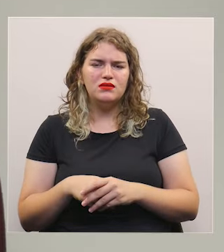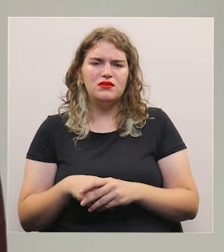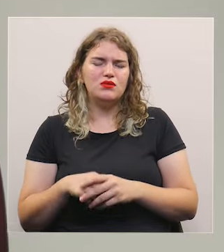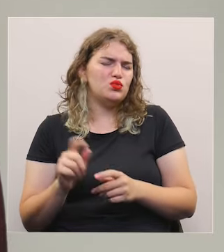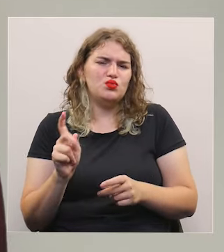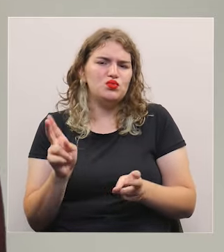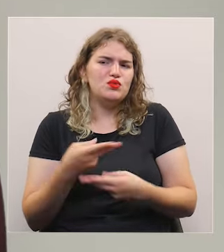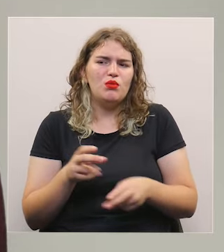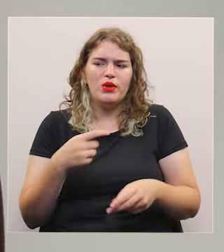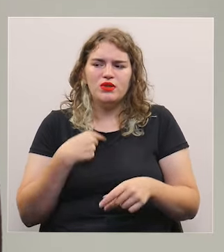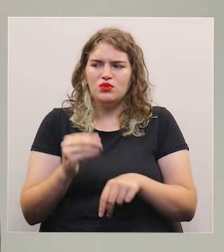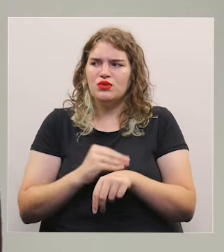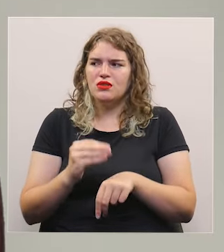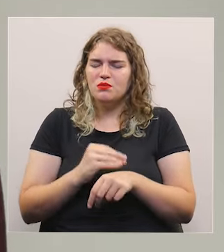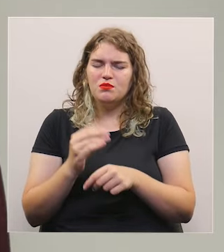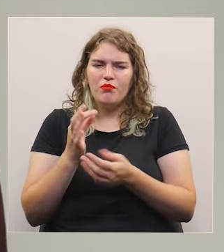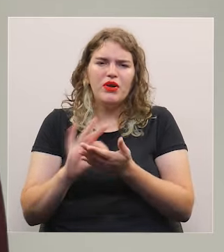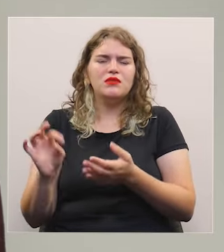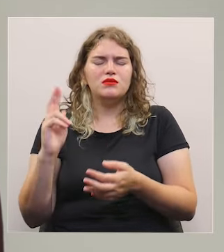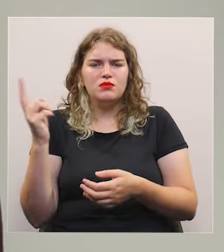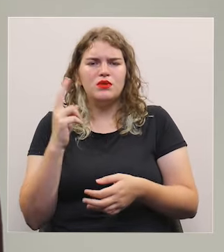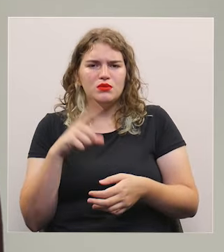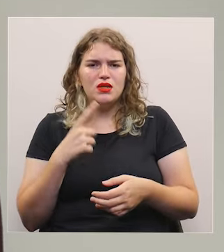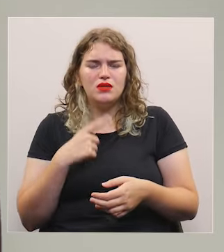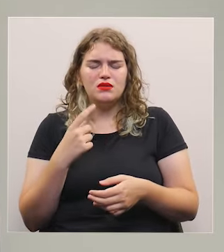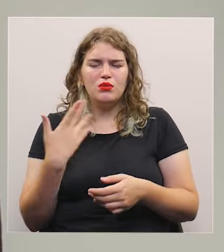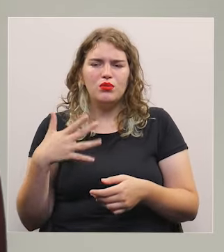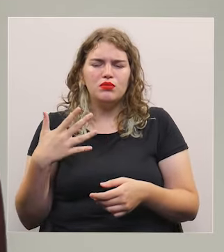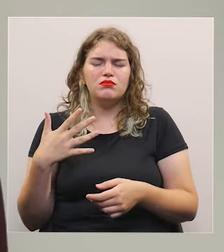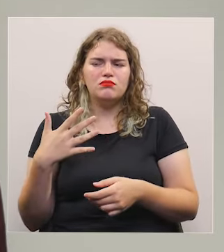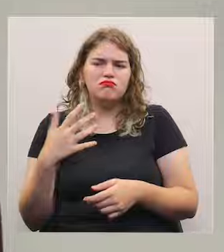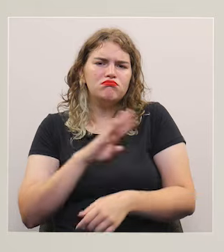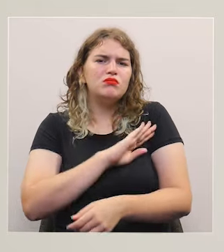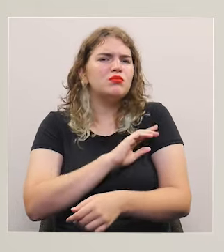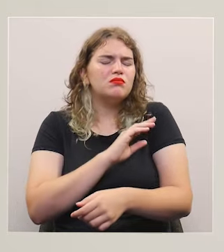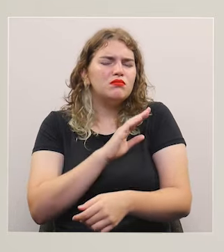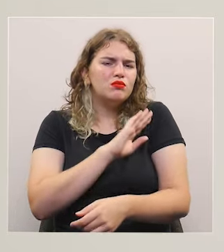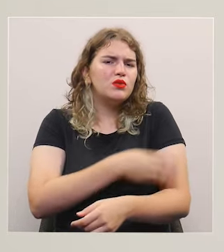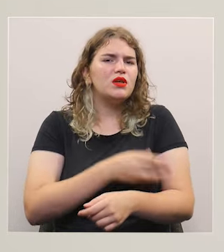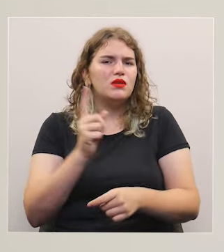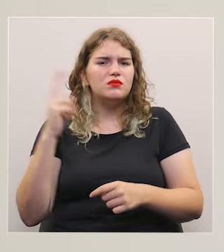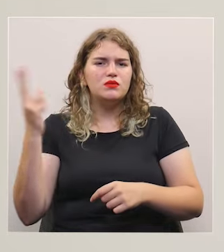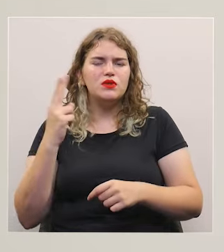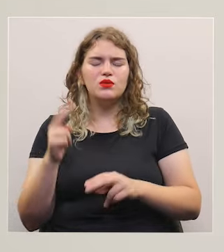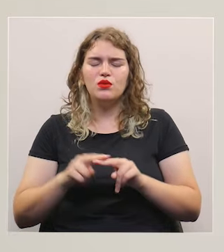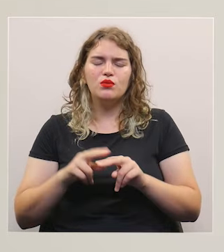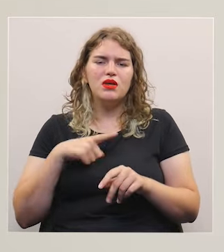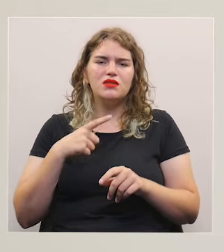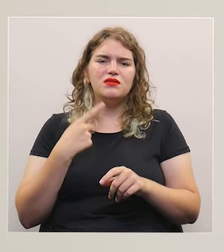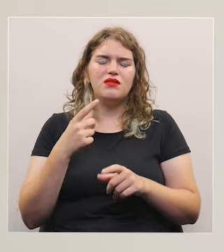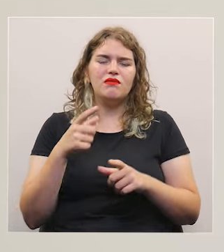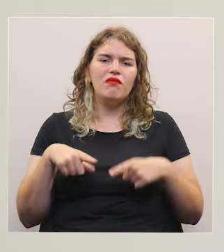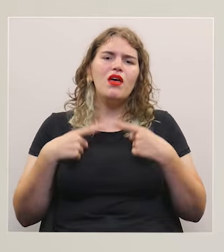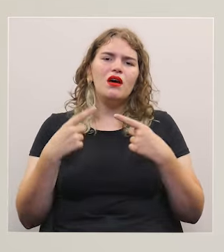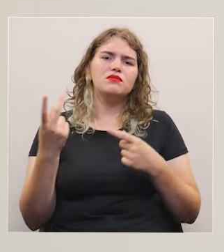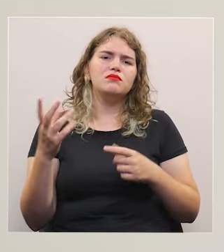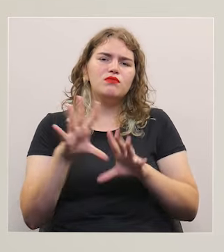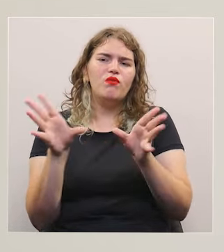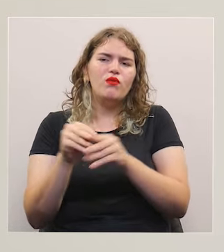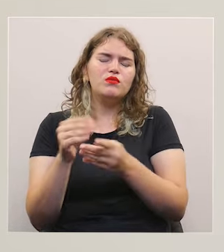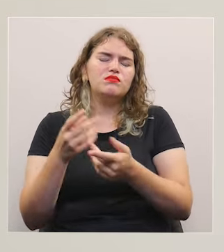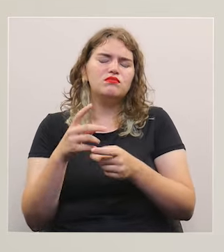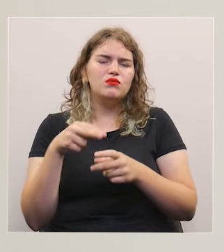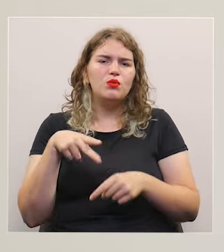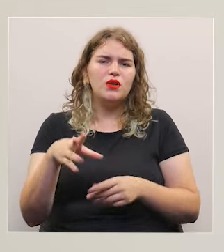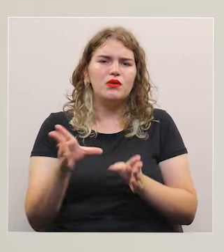Imposibil să nu-l simți. Este ceva extraordinar. Puterea lui Dumnezeu. Cum este viața voastră de umblare cu